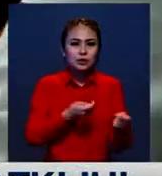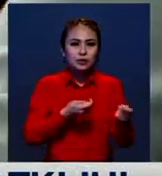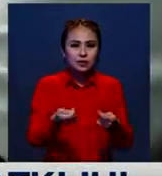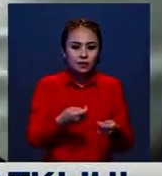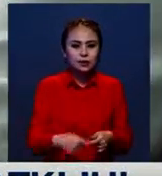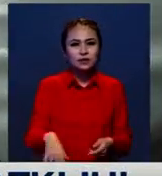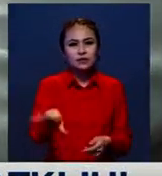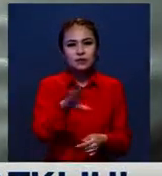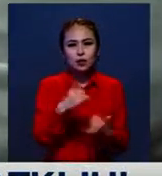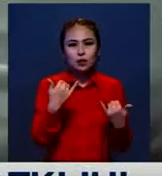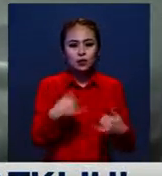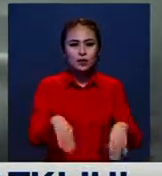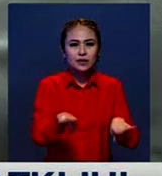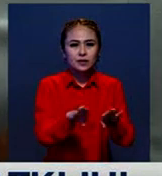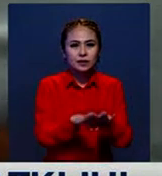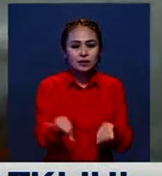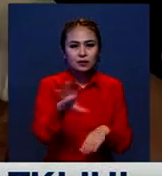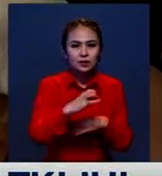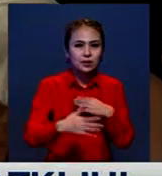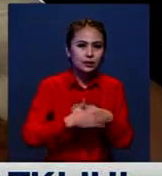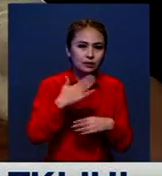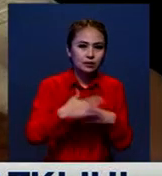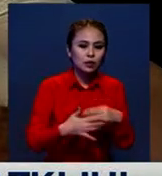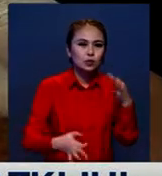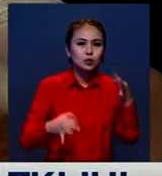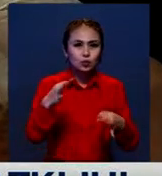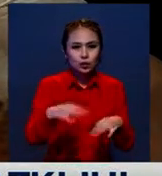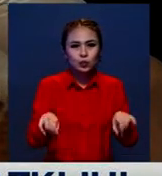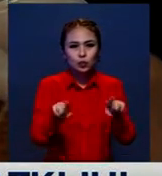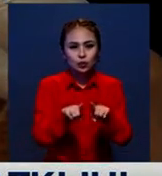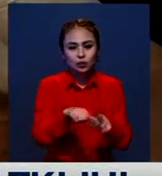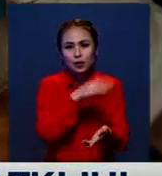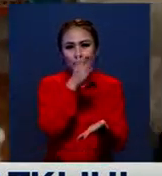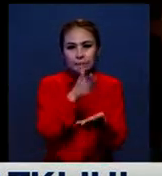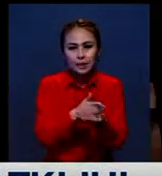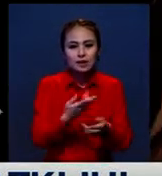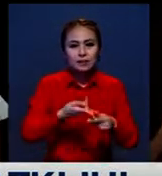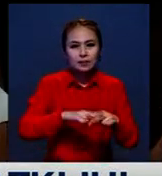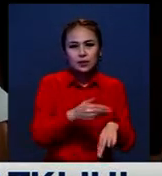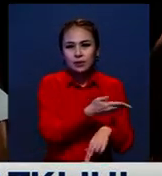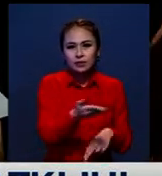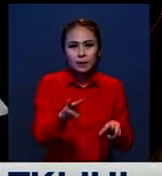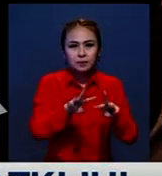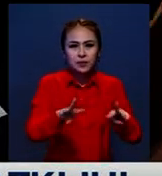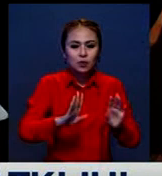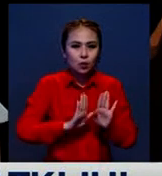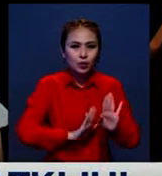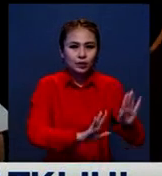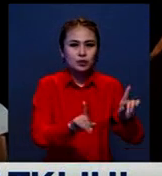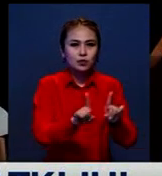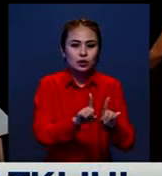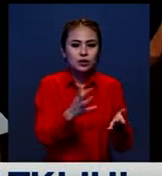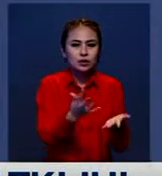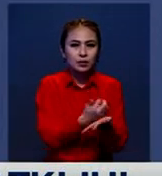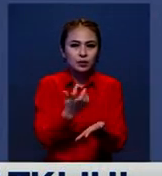де, тіпті осындайларға жаза кесетін судьялар да бар екен. Енді міне министрге орынбасар болғандары